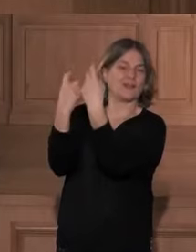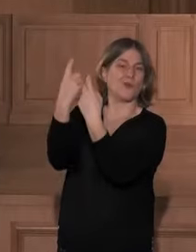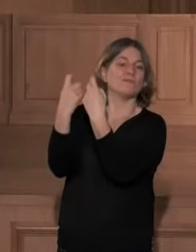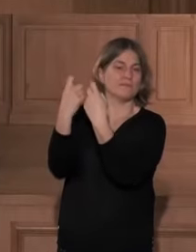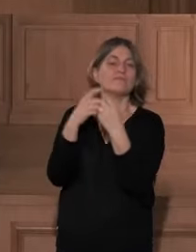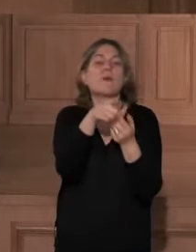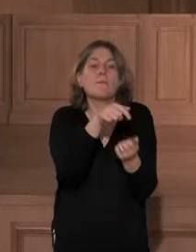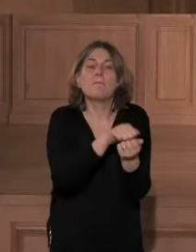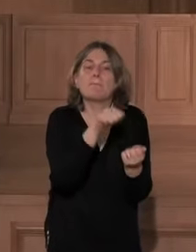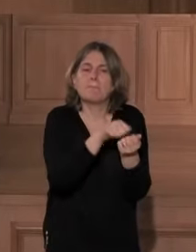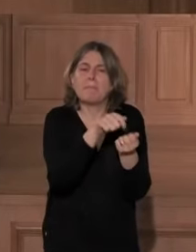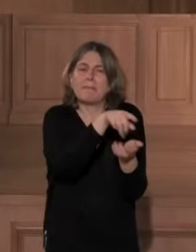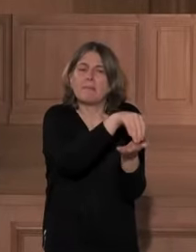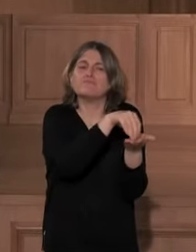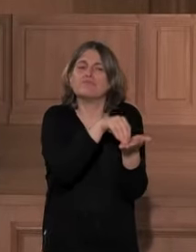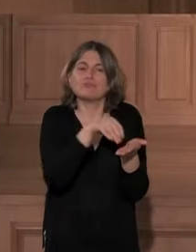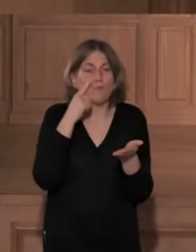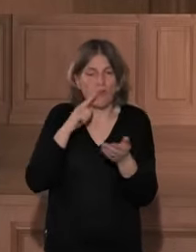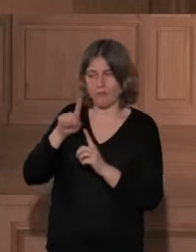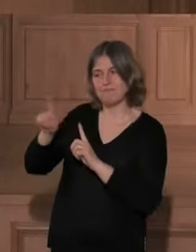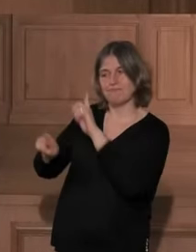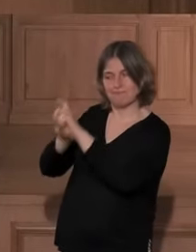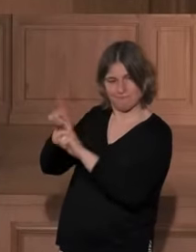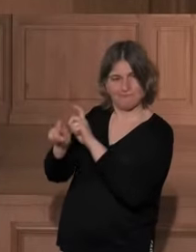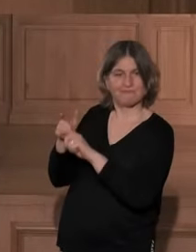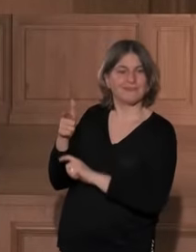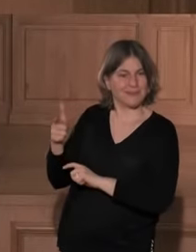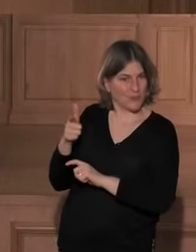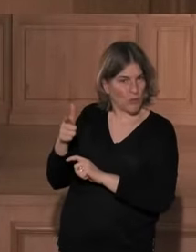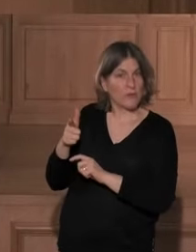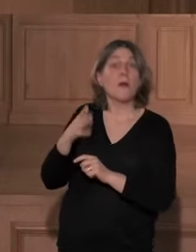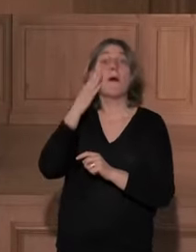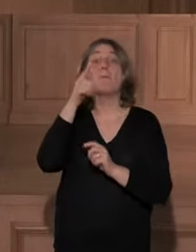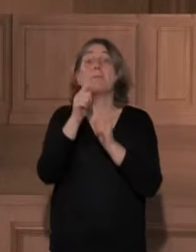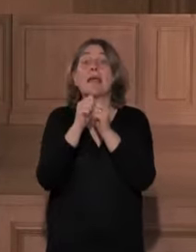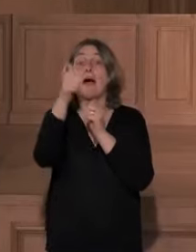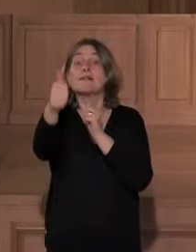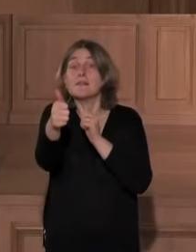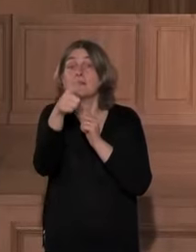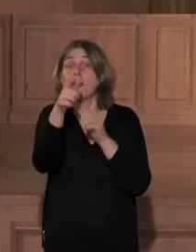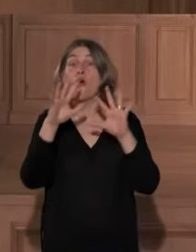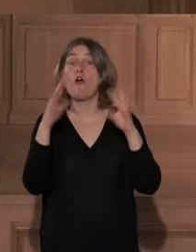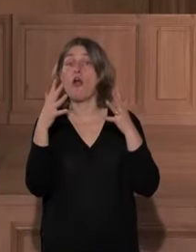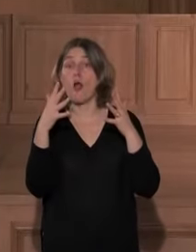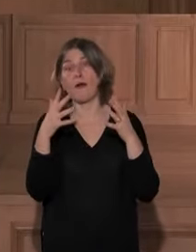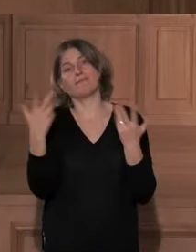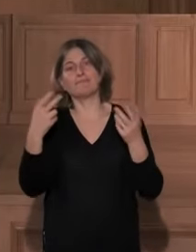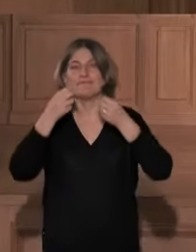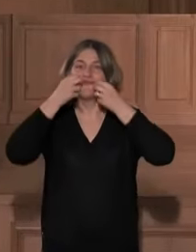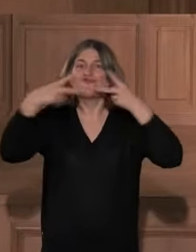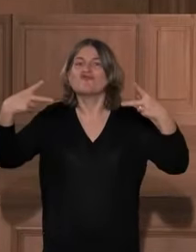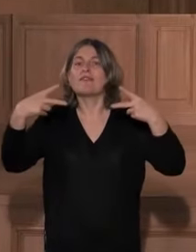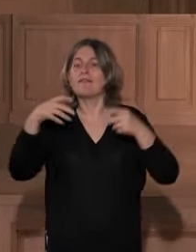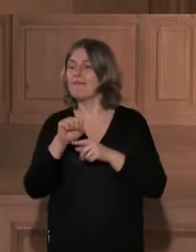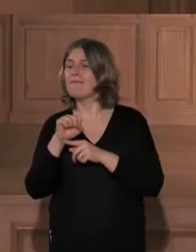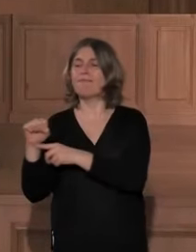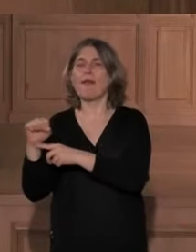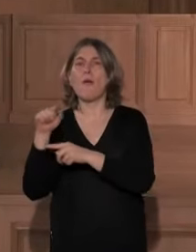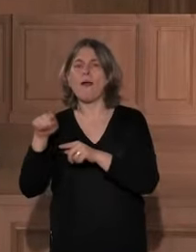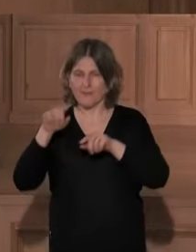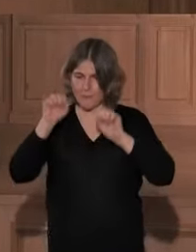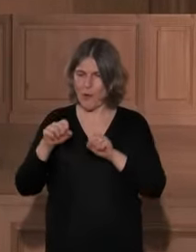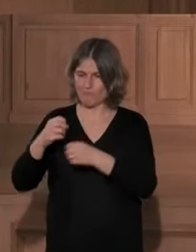papiers qui me seront amenés, que je poserai à Daoud et à Stéphane. Et pour ceux qui sont derrière l'écran, ben, il y a le chat à droite de votre écran et